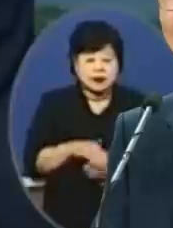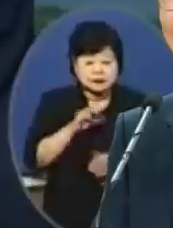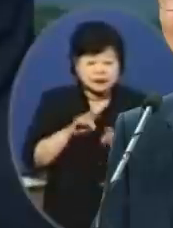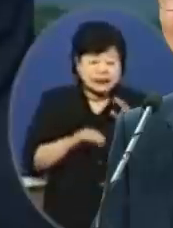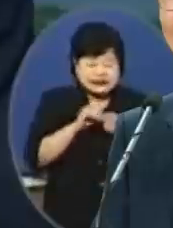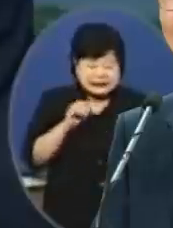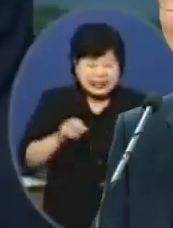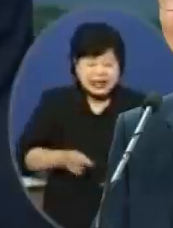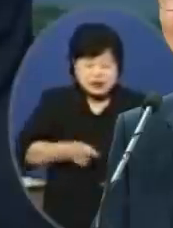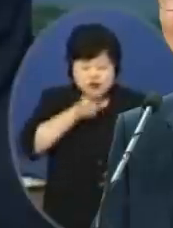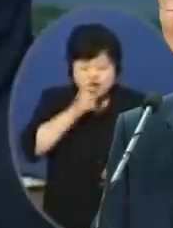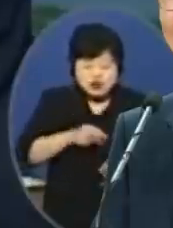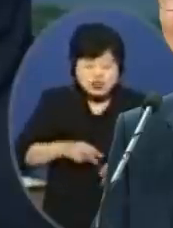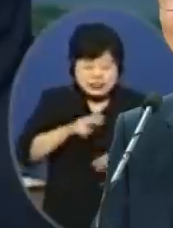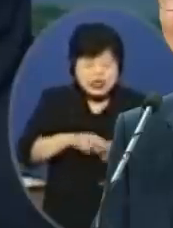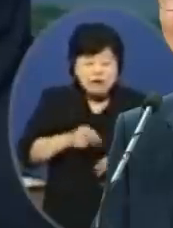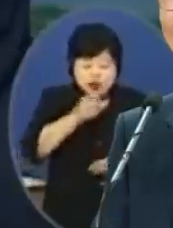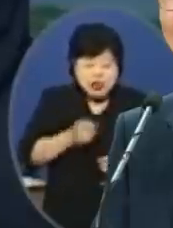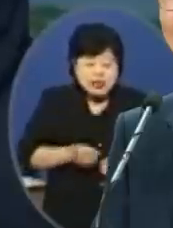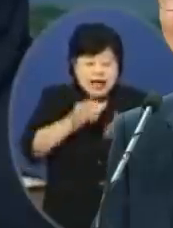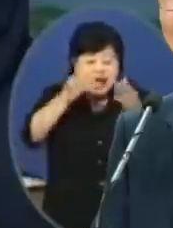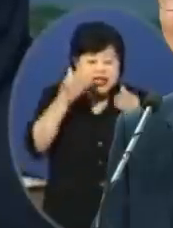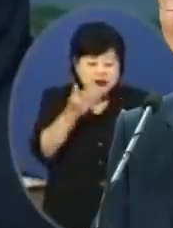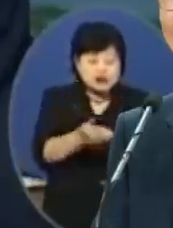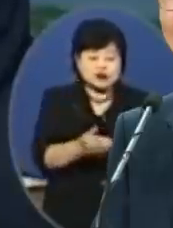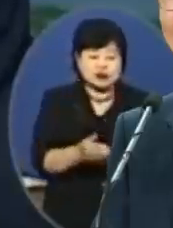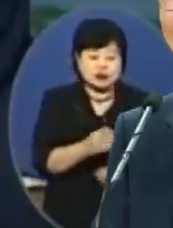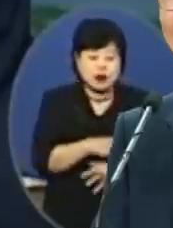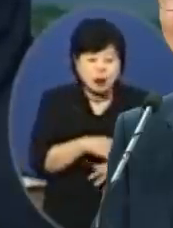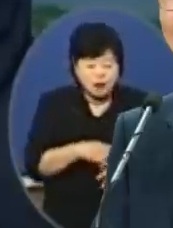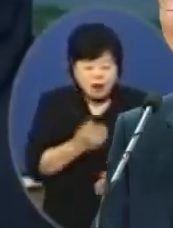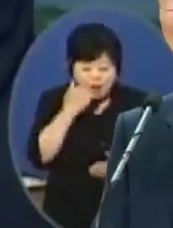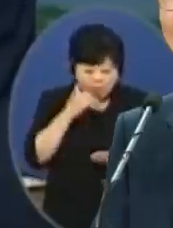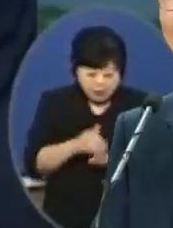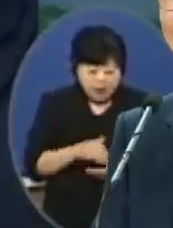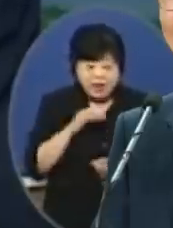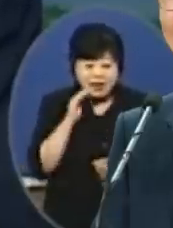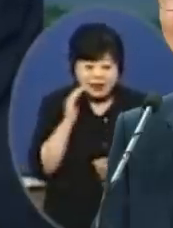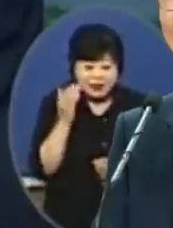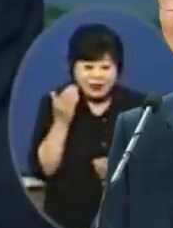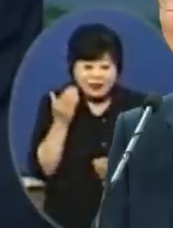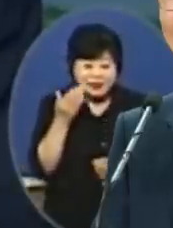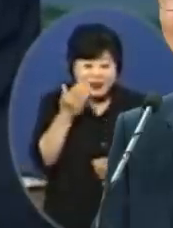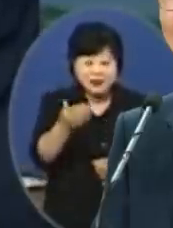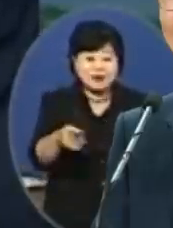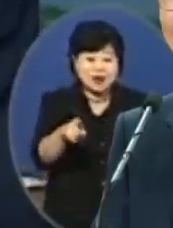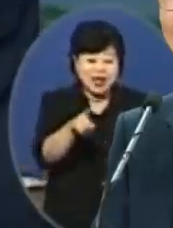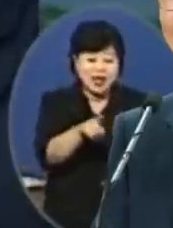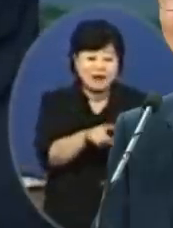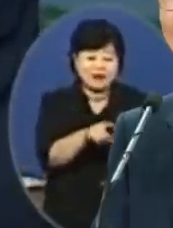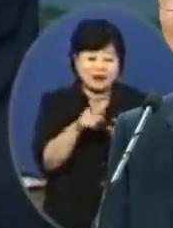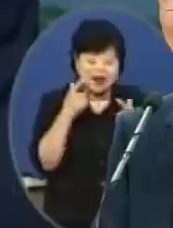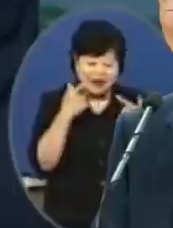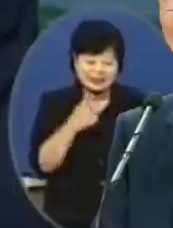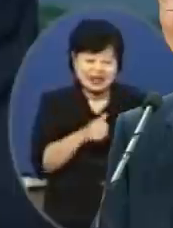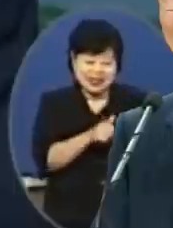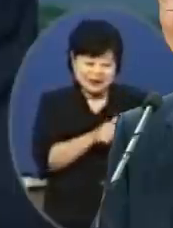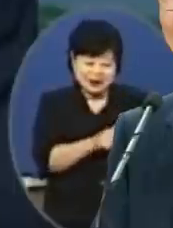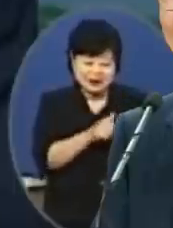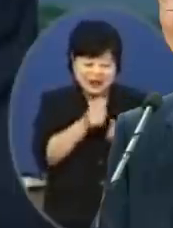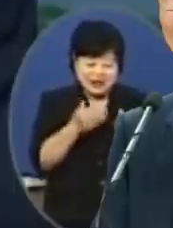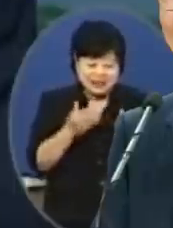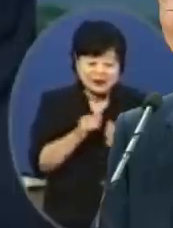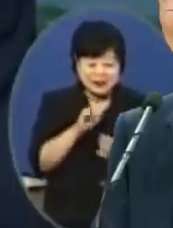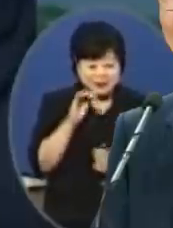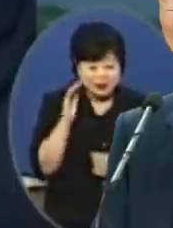땅에 샘물나게 하시옵시고 곤비한 땅에 큰 바위 그늘같이 되어서 여러분과 항상 같이 계십니다. 여러분은